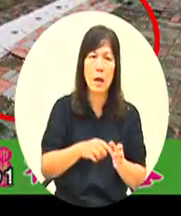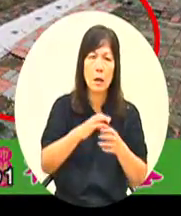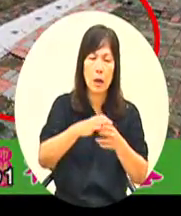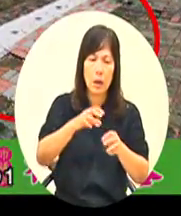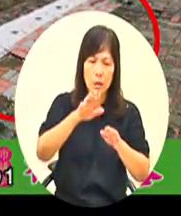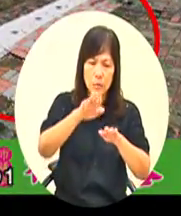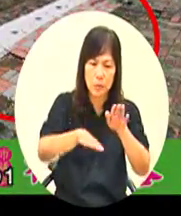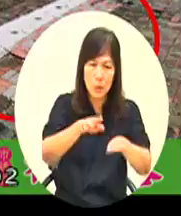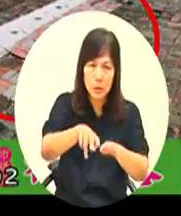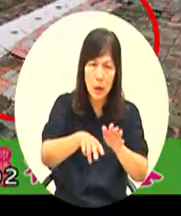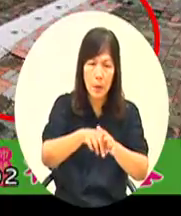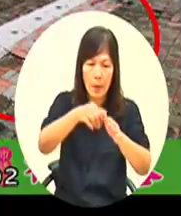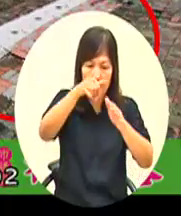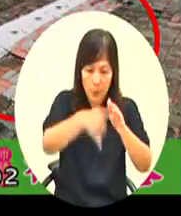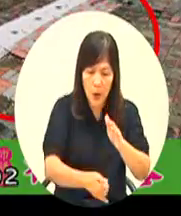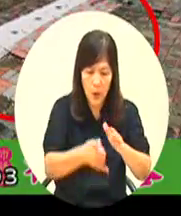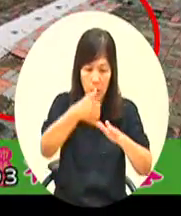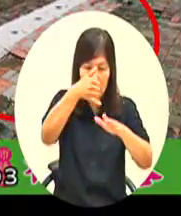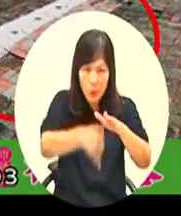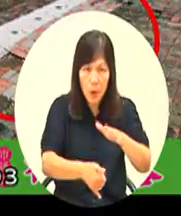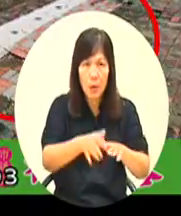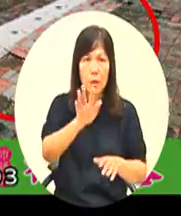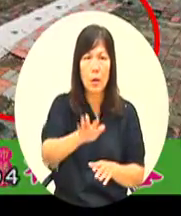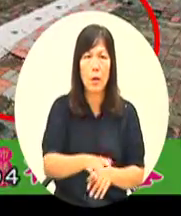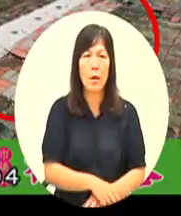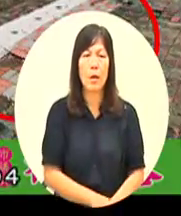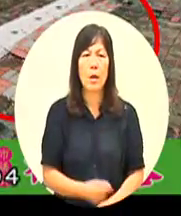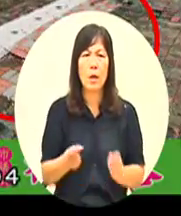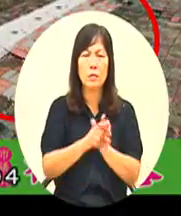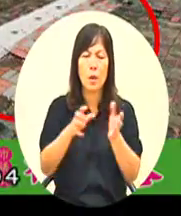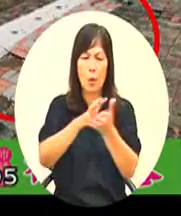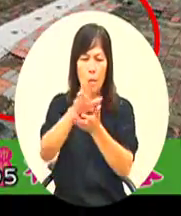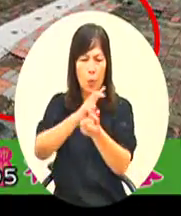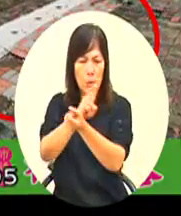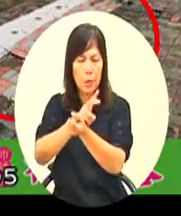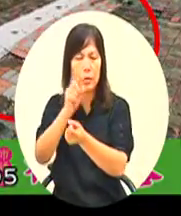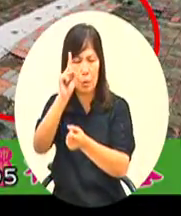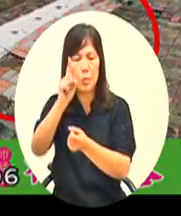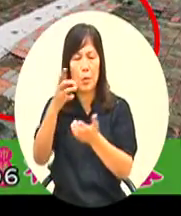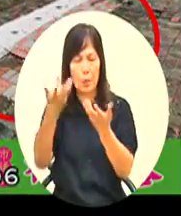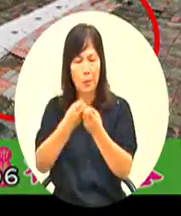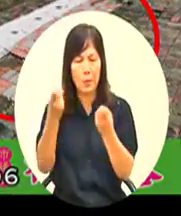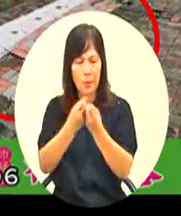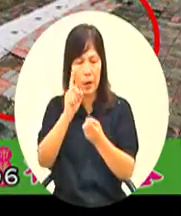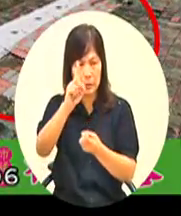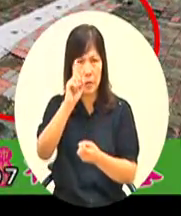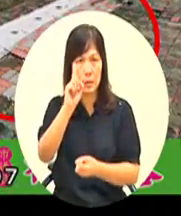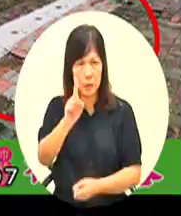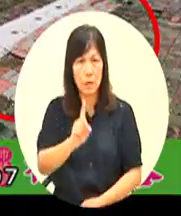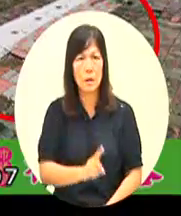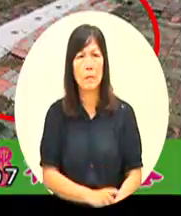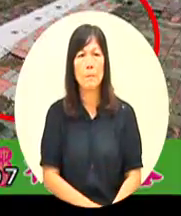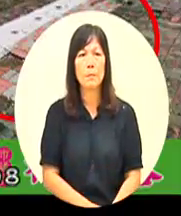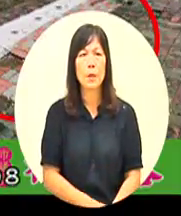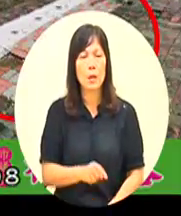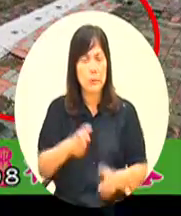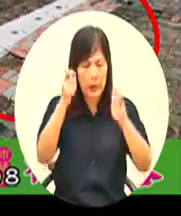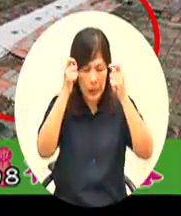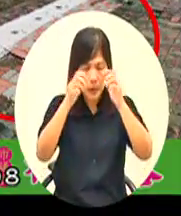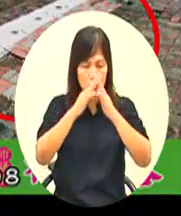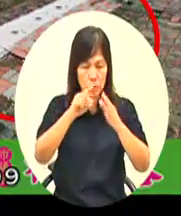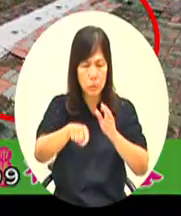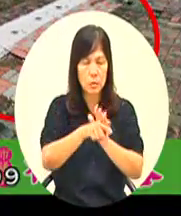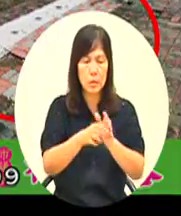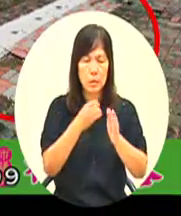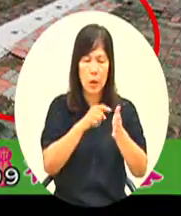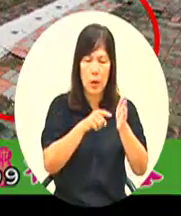踩了，啊，就落在那种化粪池里头哦。好像是云里有这样的例子哦。那我想，我们高雄市是一个